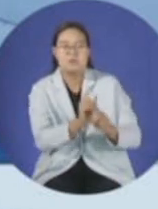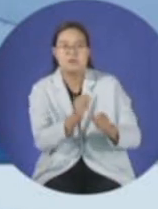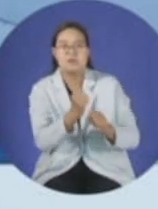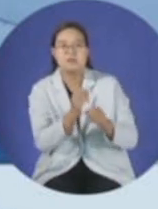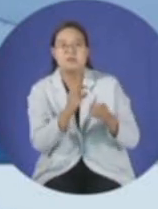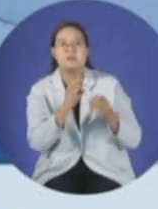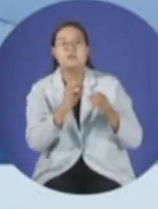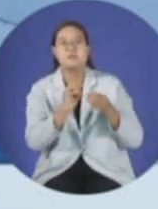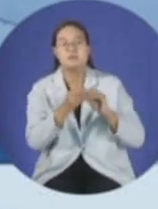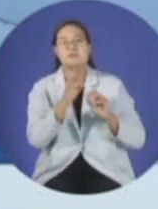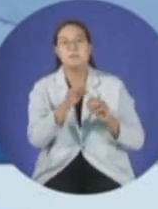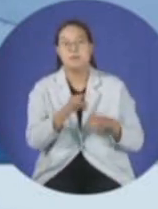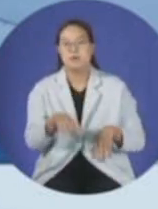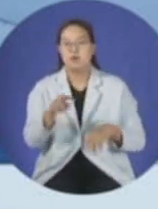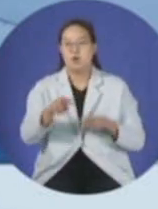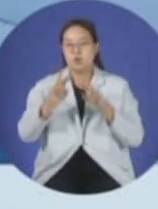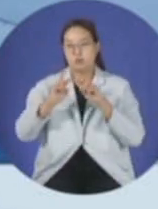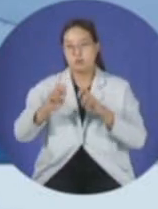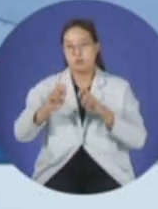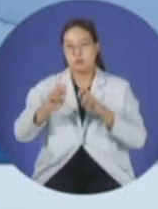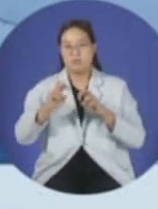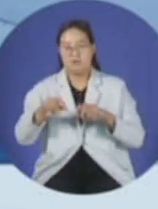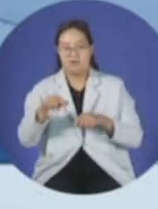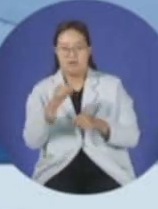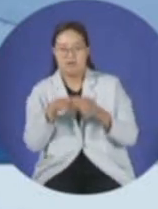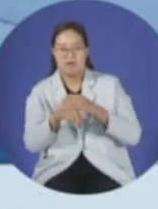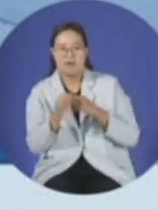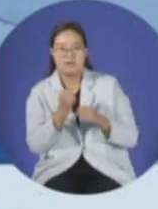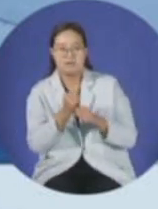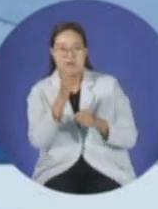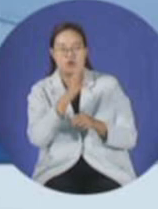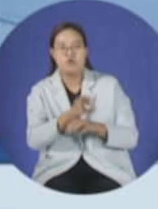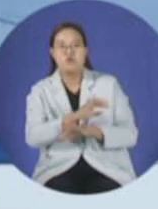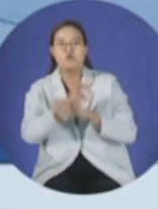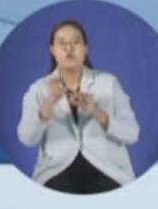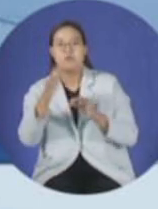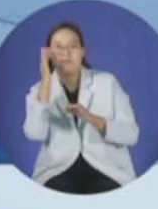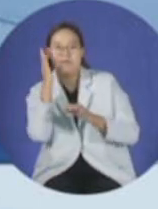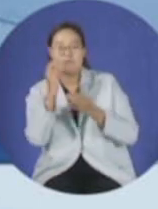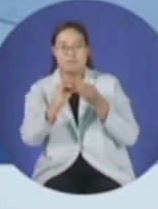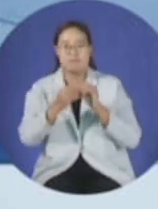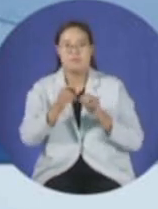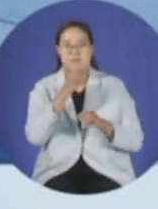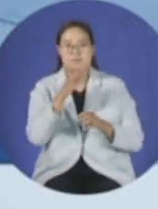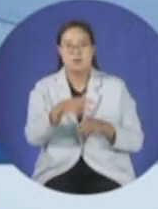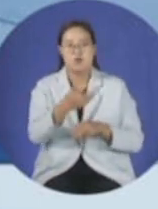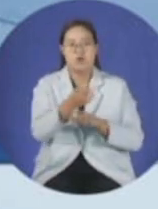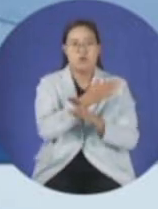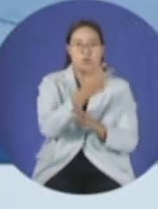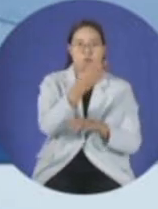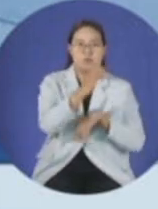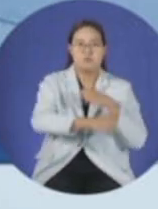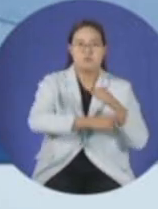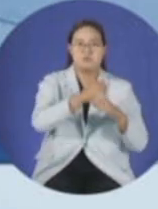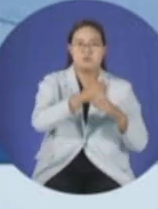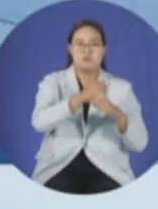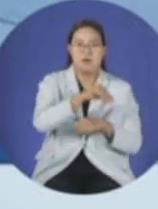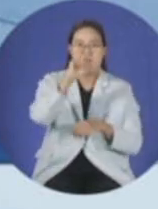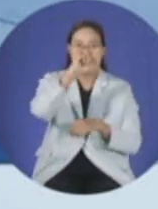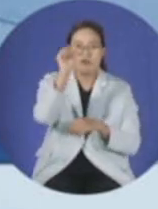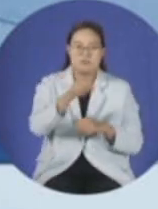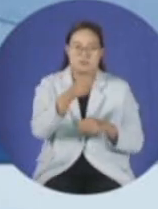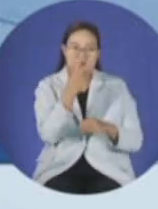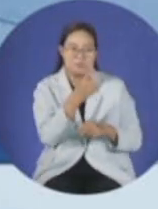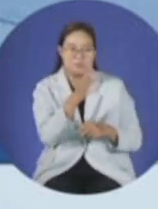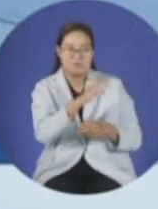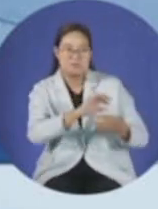үндэслэлийг гэхээр арай өөр арга байлаа. Үйл ажиллагааны гормуу байна. А гэхдээ өнгөрсөн 30 жил бид нар асуудлыг одоо яаж хардаг